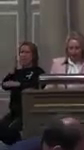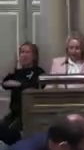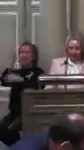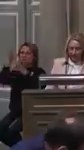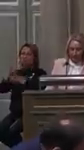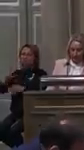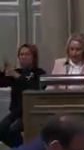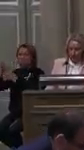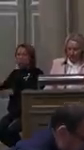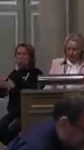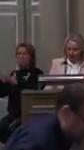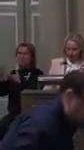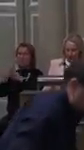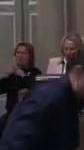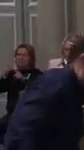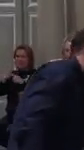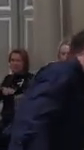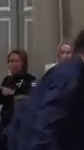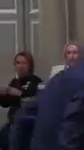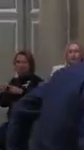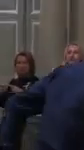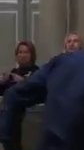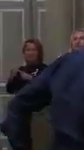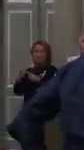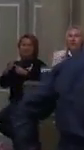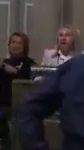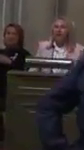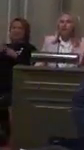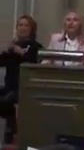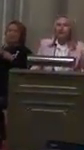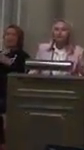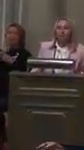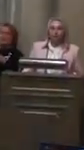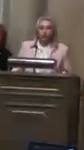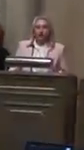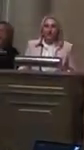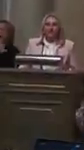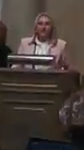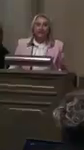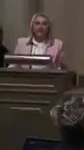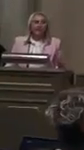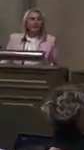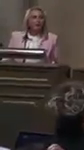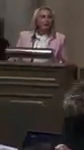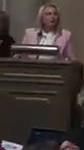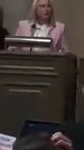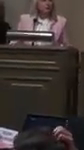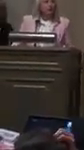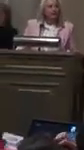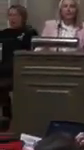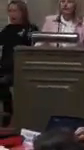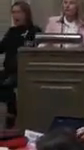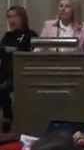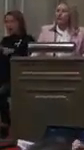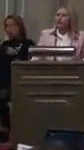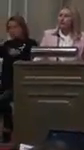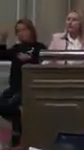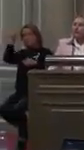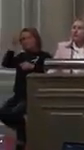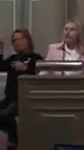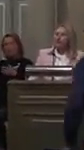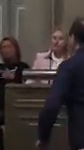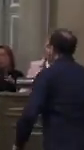za zastave, rasvjetni skupovi, razdavljeni uspornici i azbestne ploče. Sjetite se kako ste protiv azbestnih